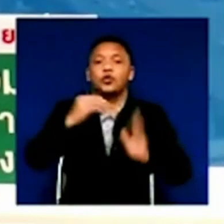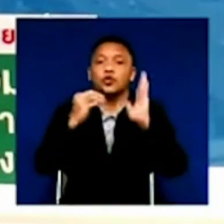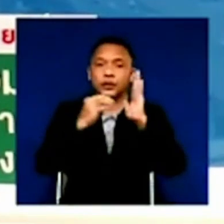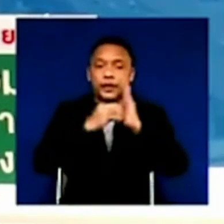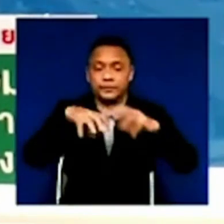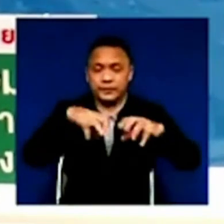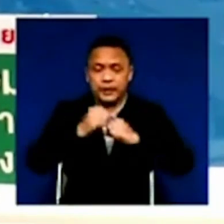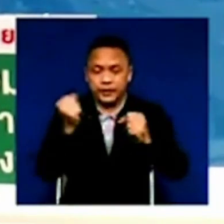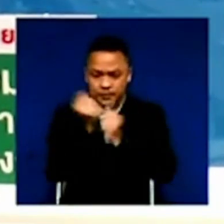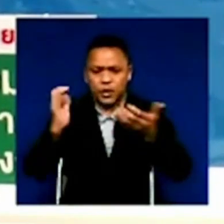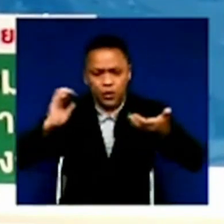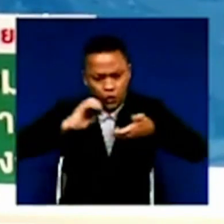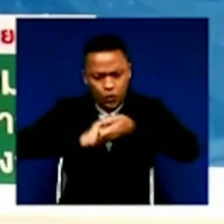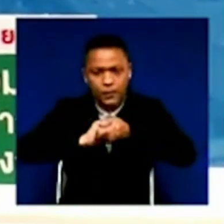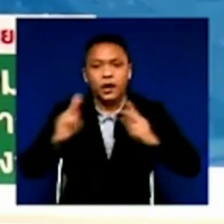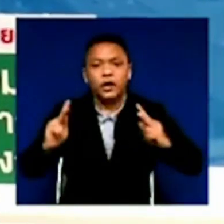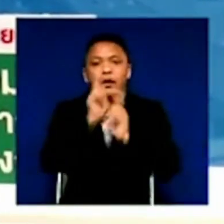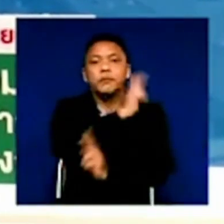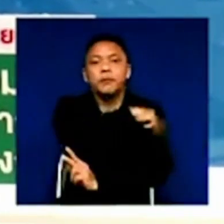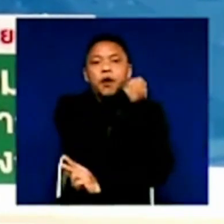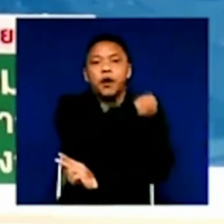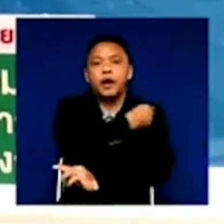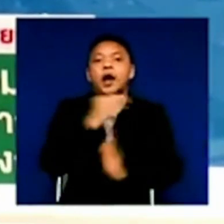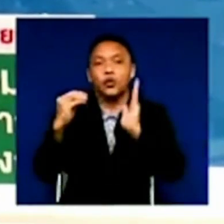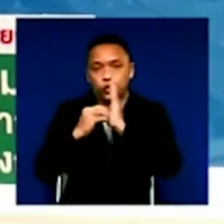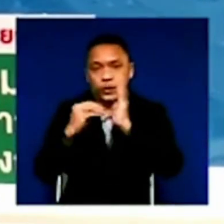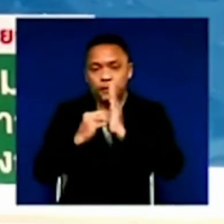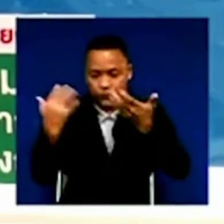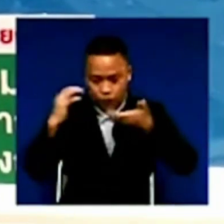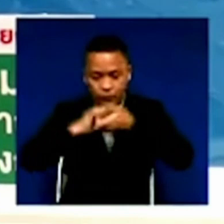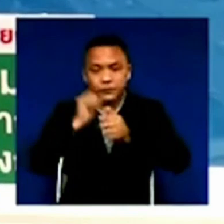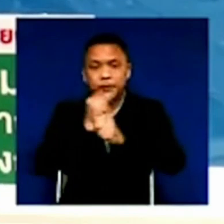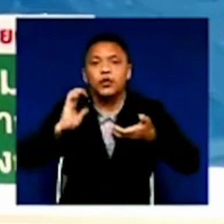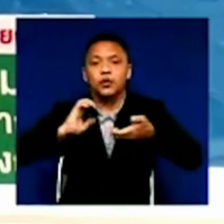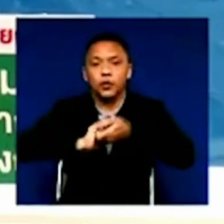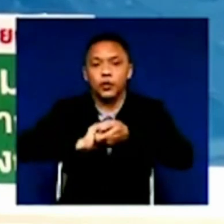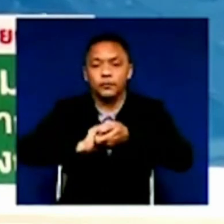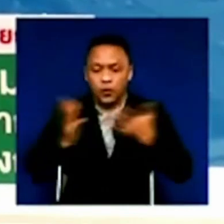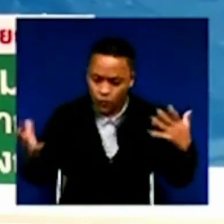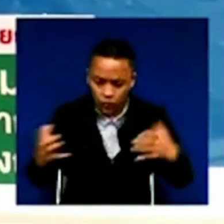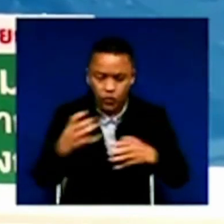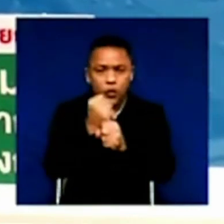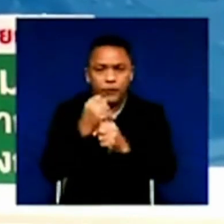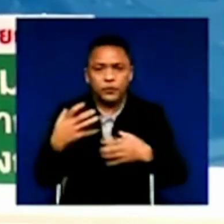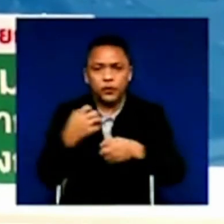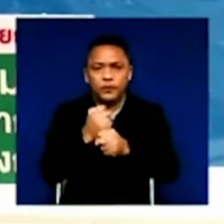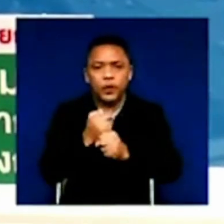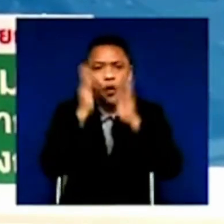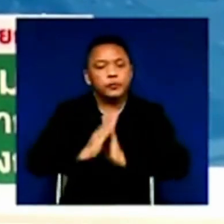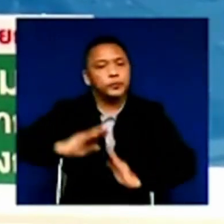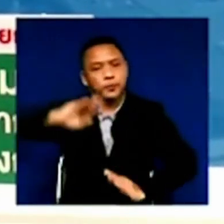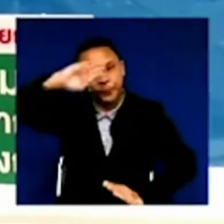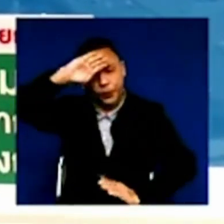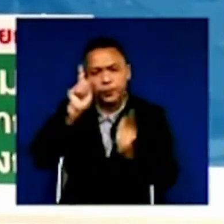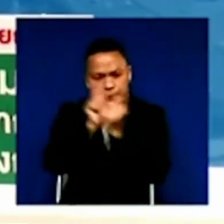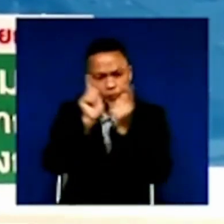ก็เป็นจุดไข่แดงที่เกิดการระบาดระลอกใหม่ที่นี่นะคะคุณหมอบอกว่าการแพร่ระบาดของผู้เปิดโควิชเนี่ยใน